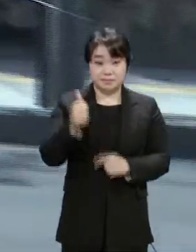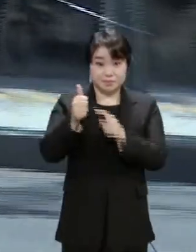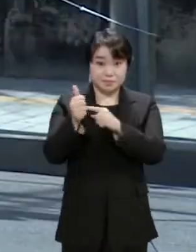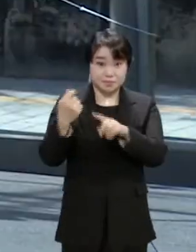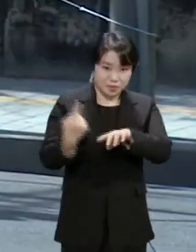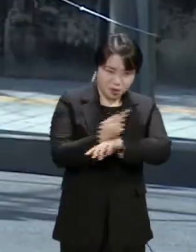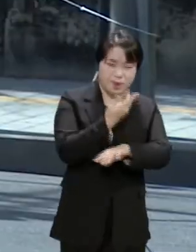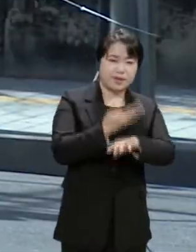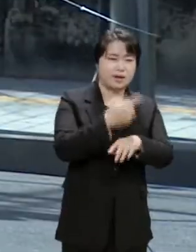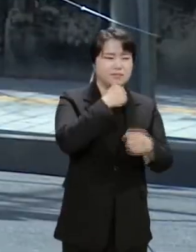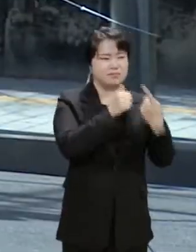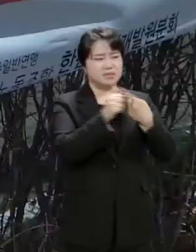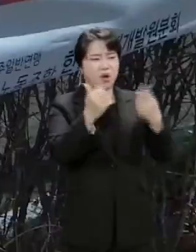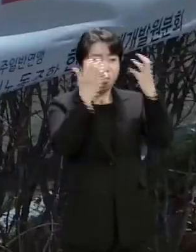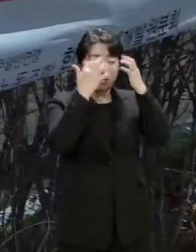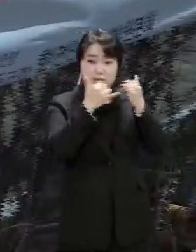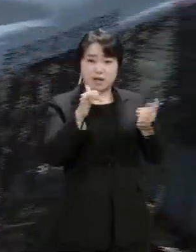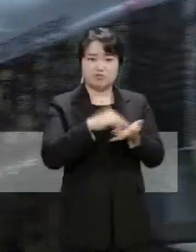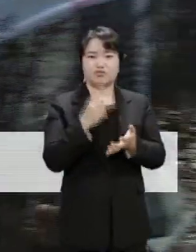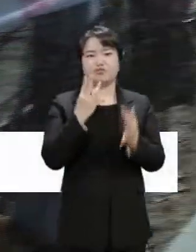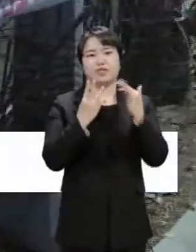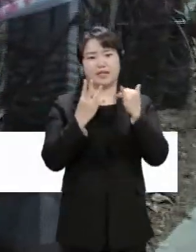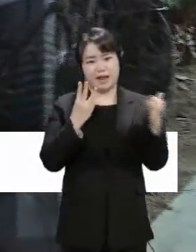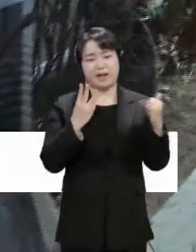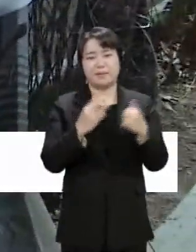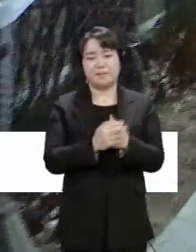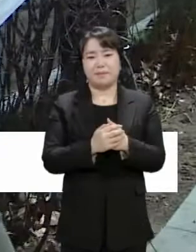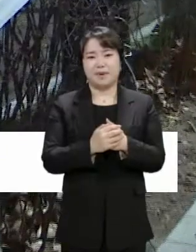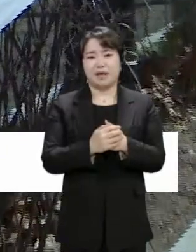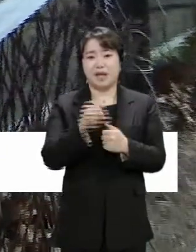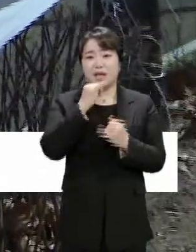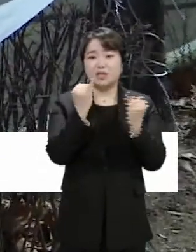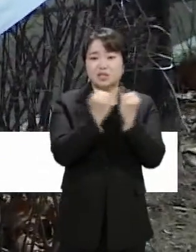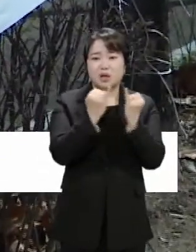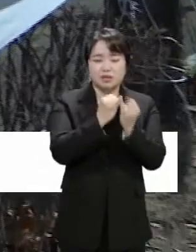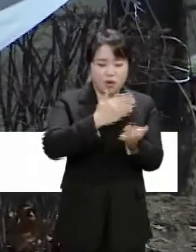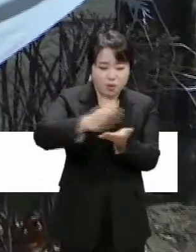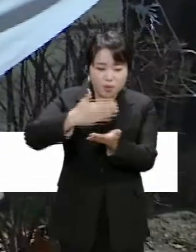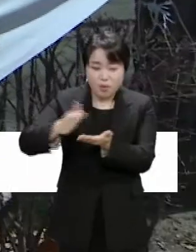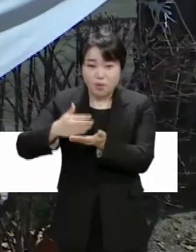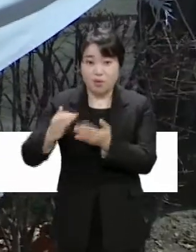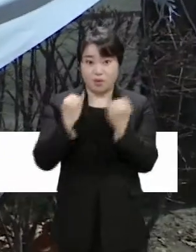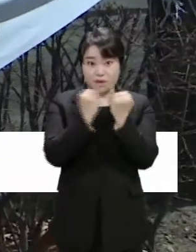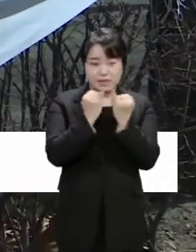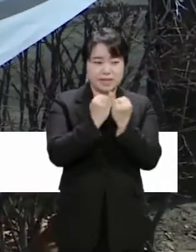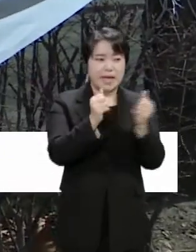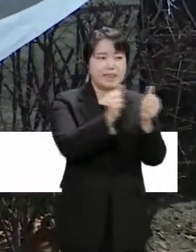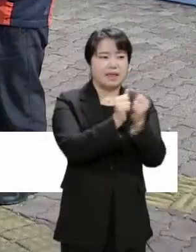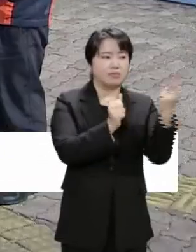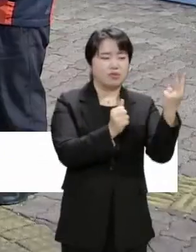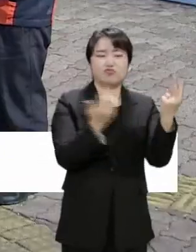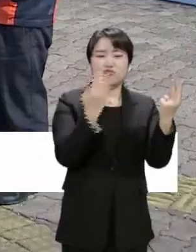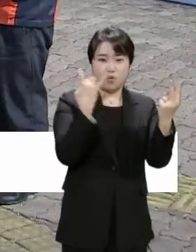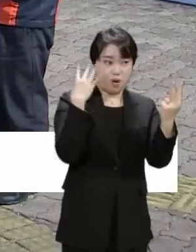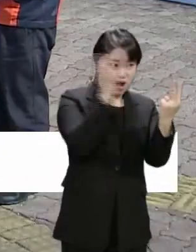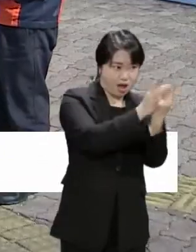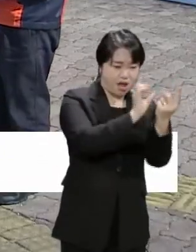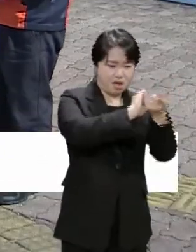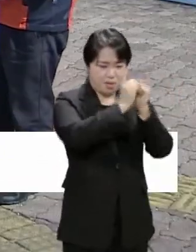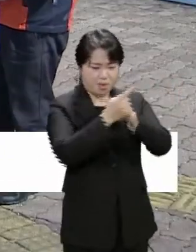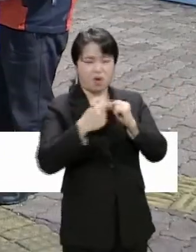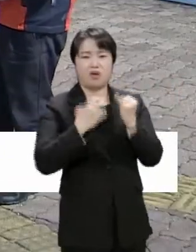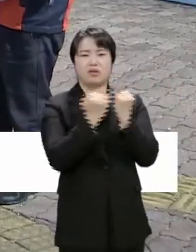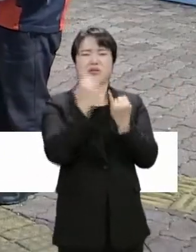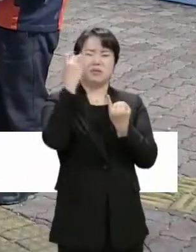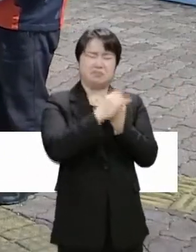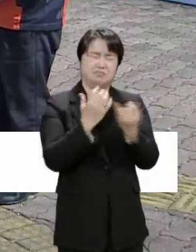이른바 갑질 피해를 호소한 직원은 총 3명. 한 여성 미화노동자는 남성 2명이 해야 할 일을 혼자서 하며